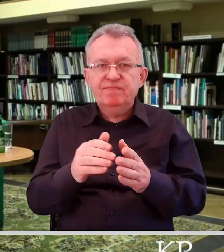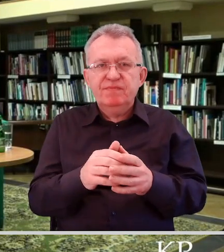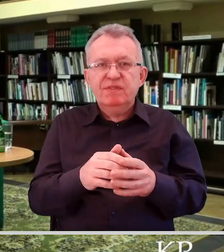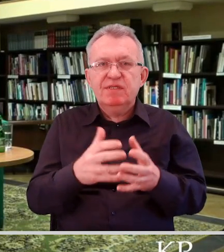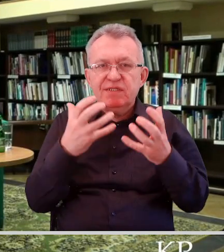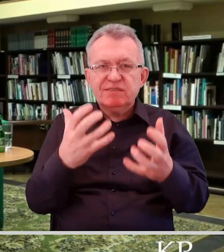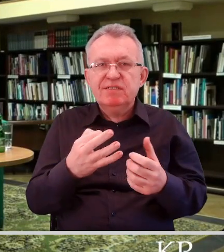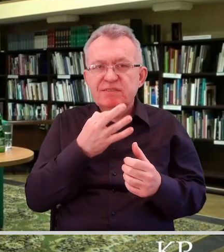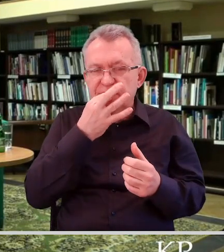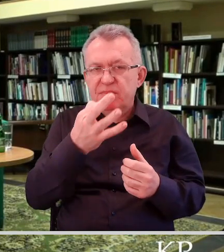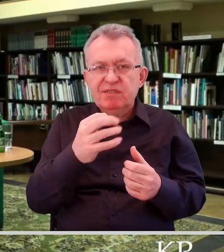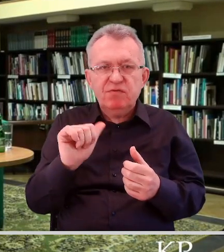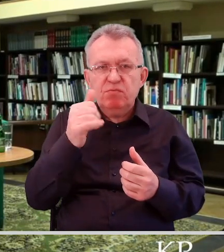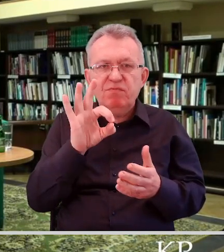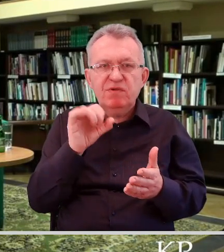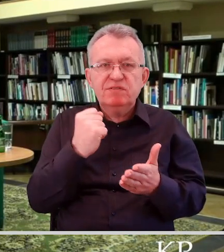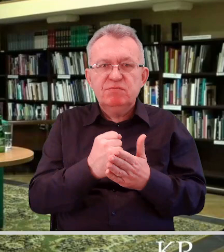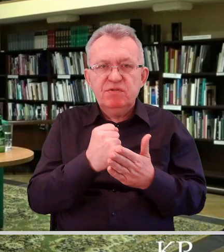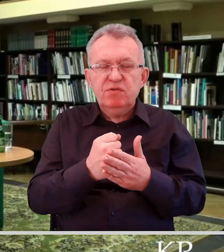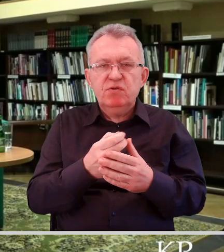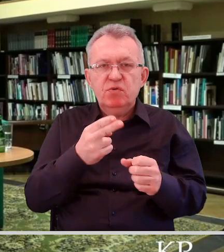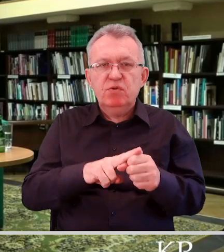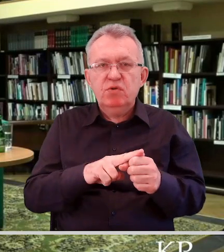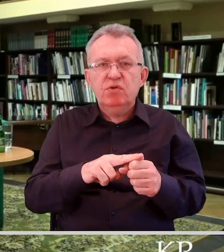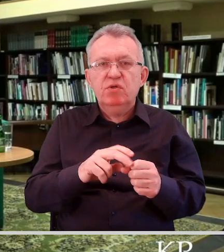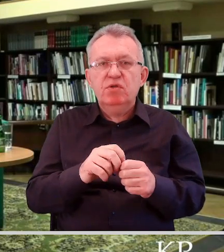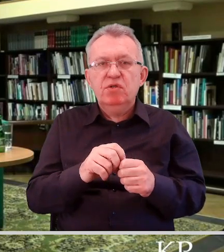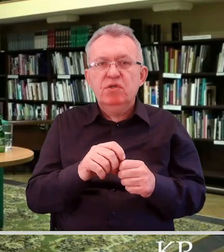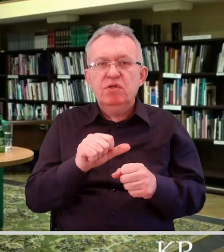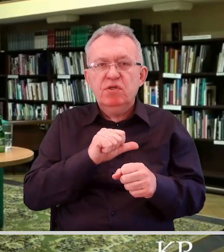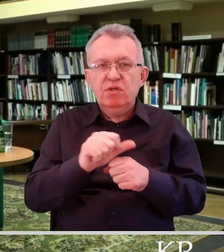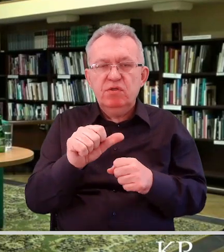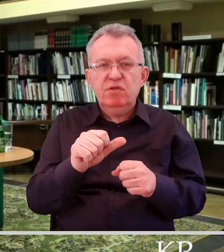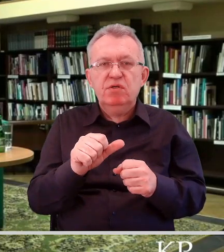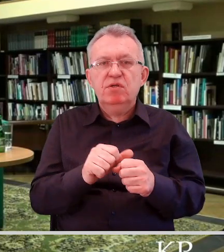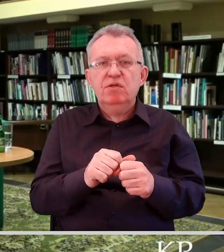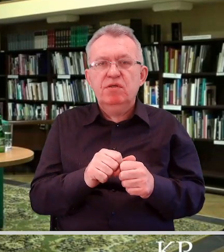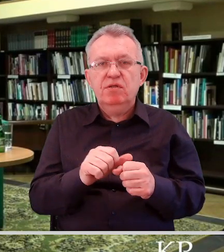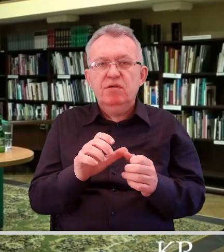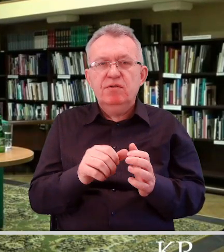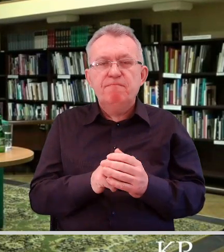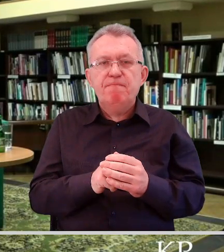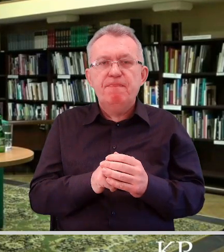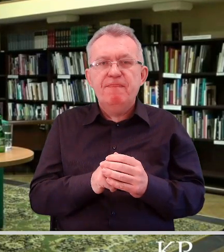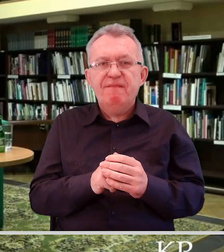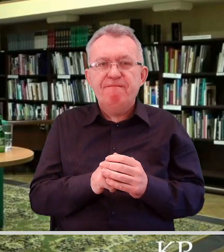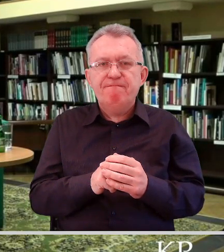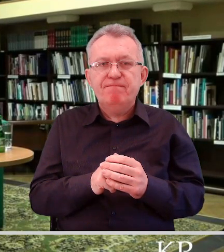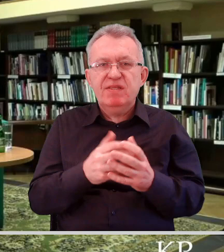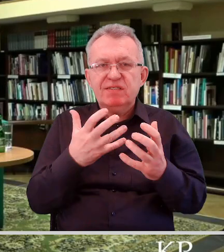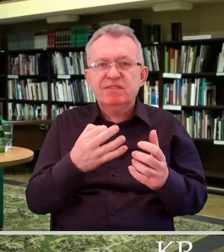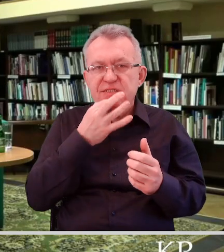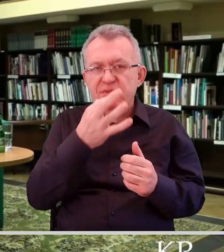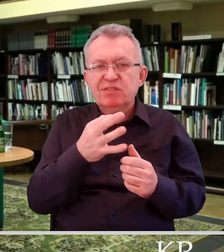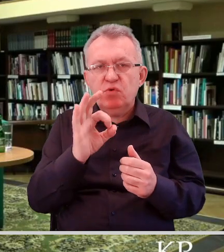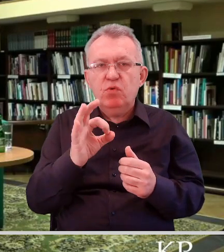cię zapytać najpierw o pewne rzeczy związane z Brukselą, zwierzęcością w mieście. Chcę cię zapytać